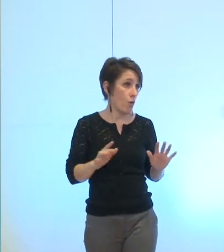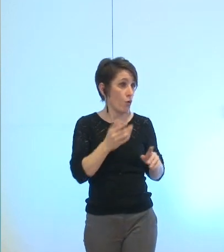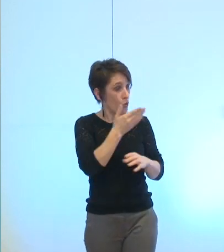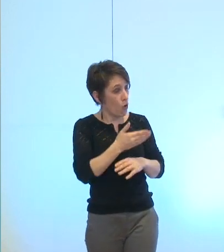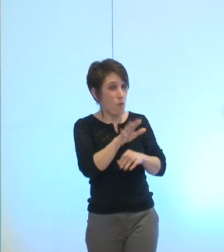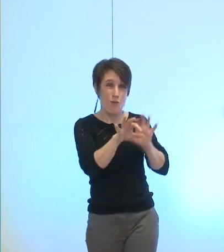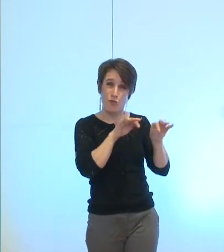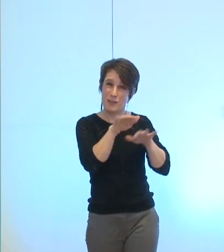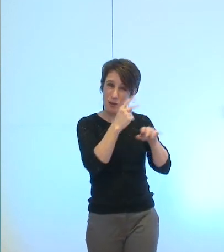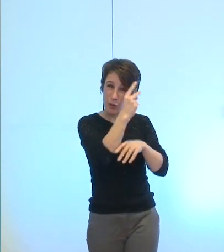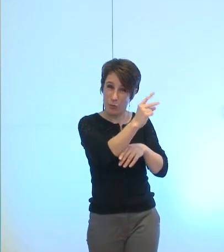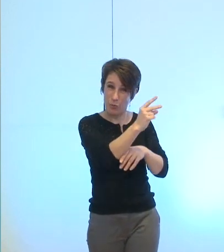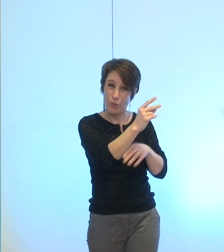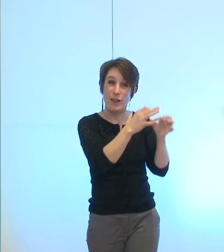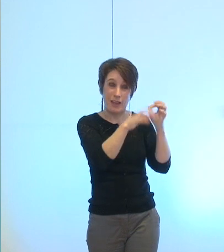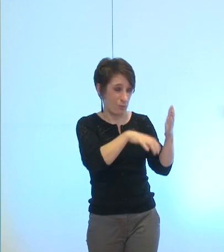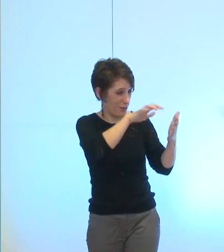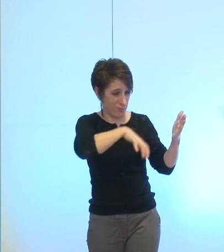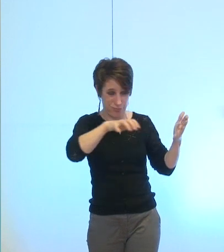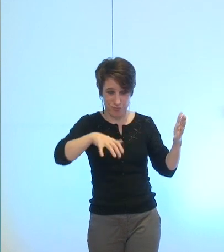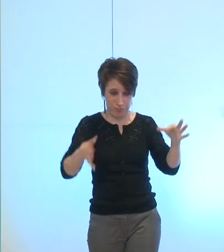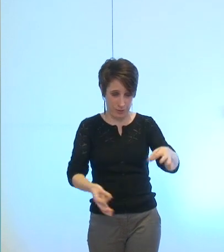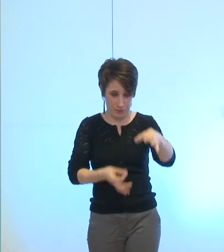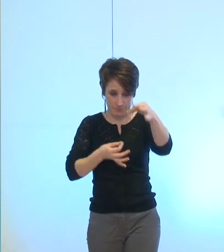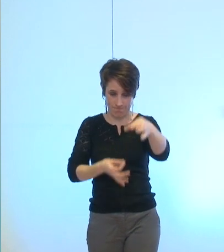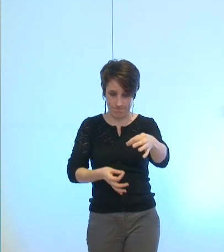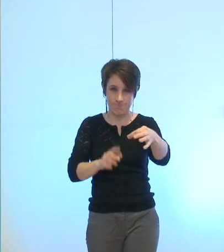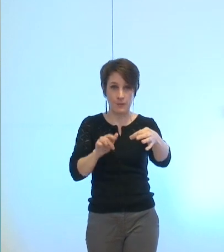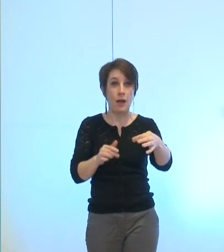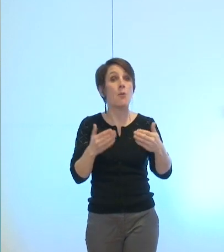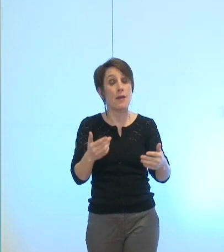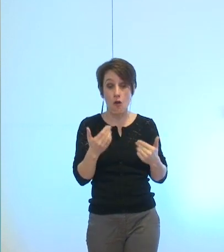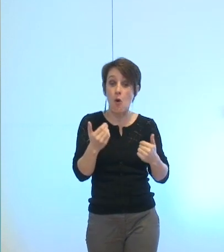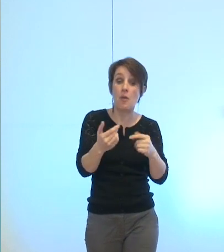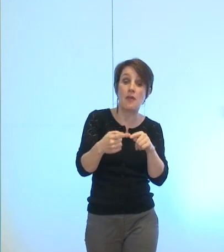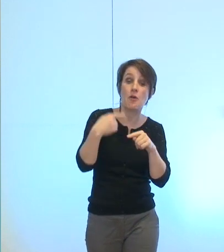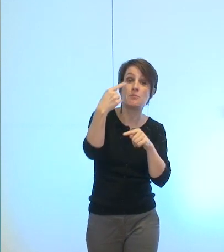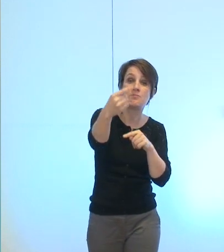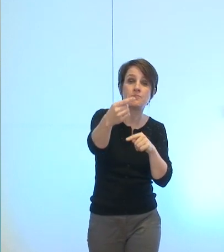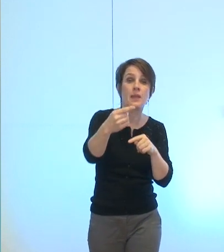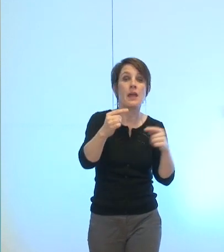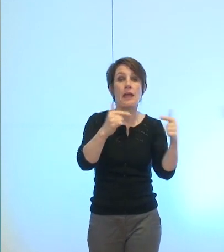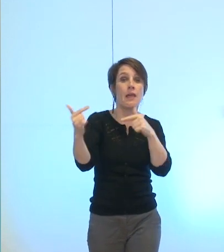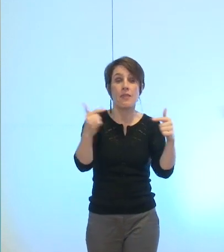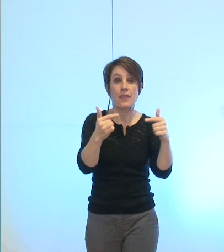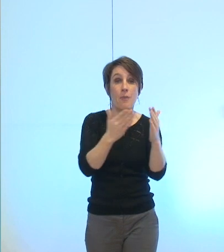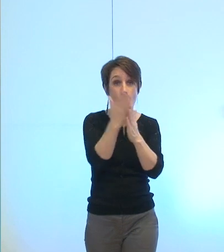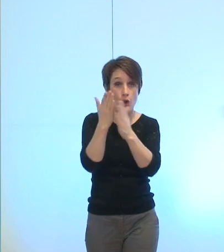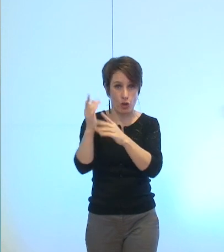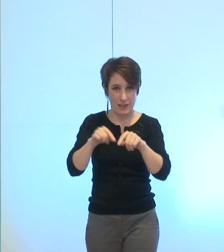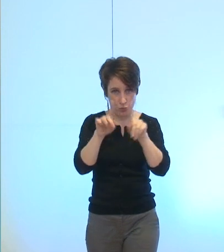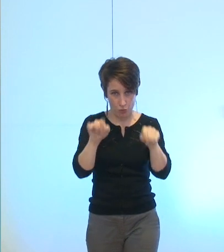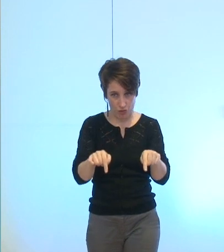ce soir devant nous pour ce qui nous concerne maintenant nous attendons les deux étapes suivantes le débat d'orientation budgétaire qui nous permettra